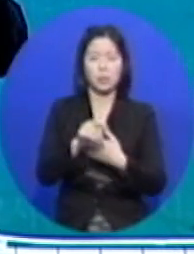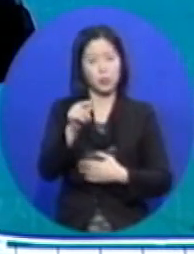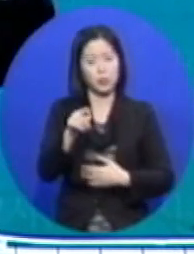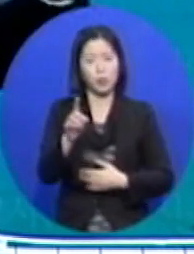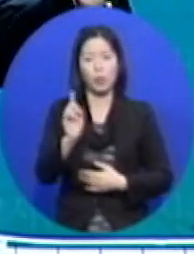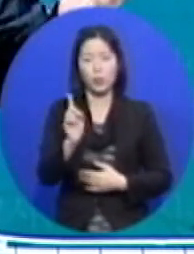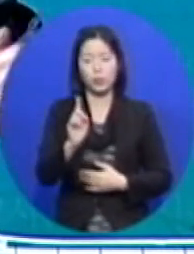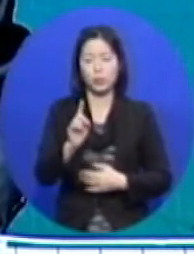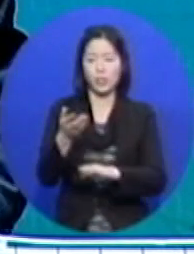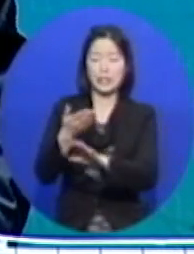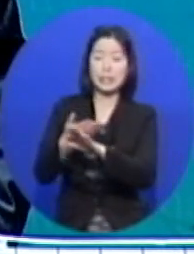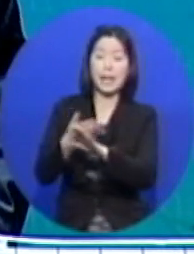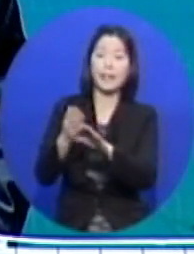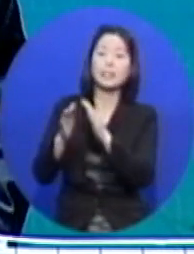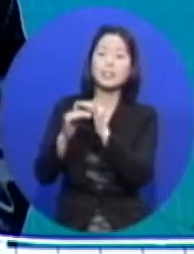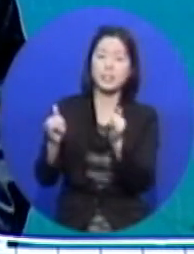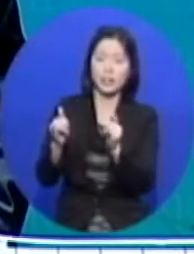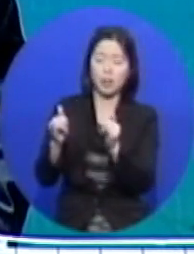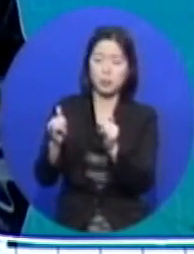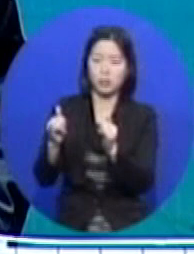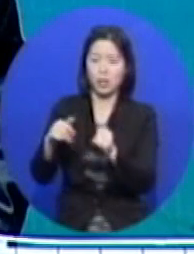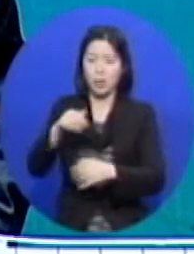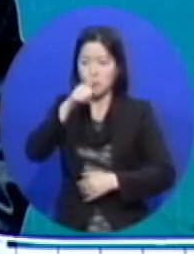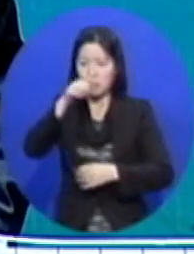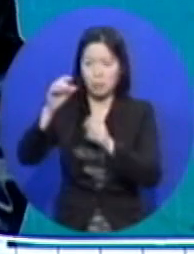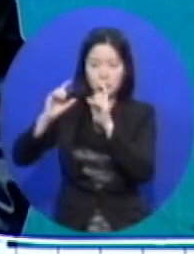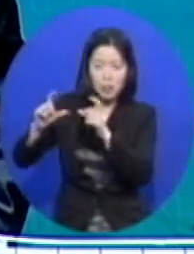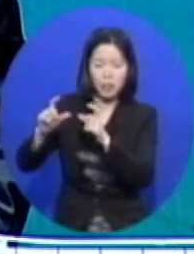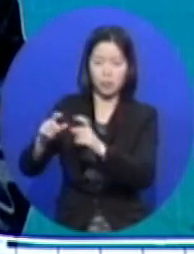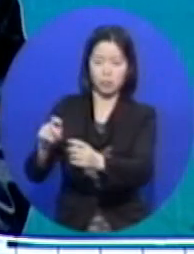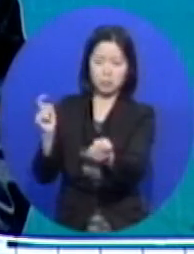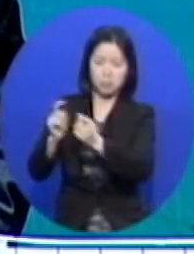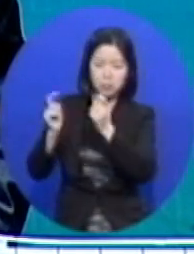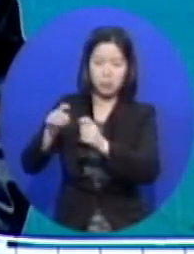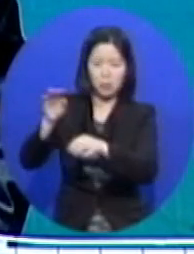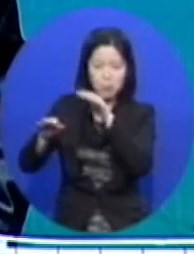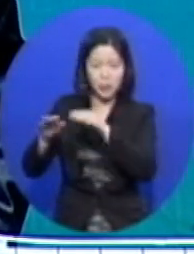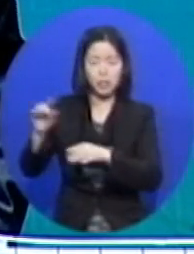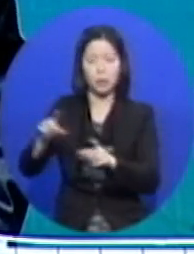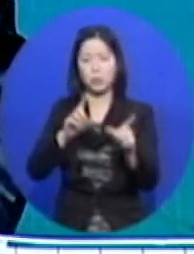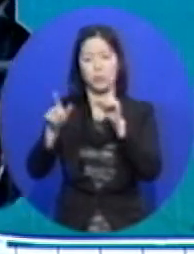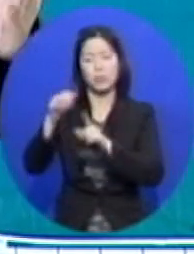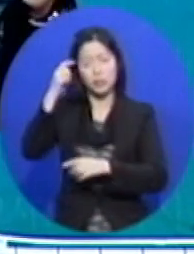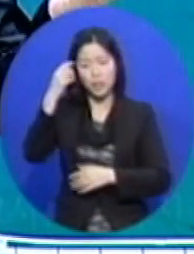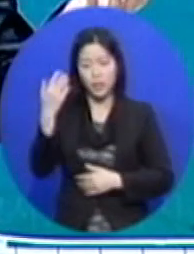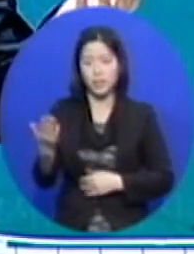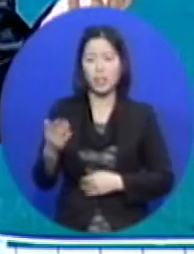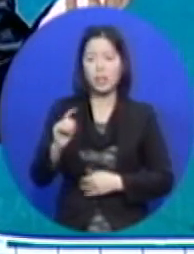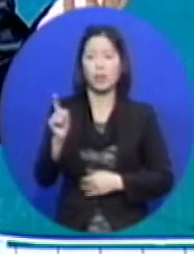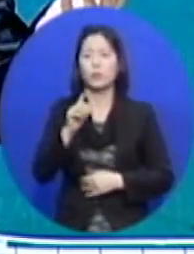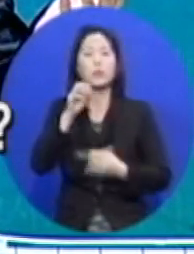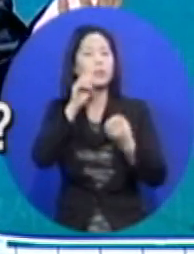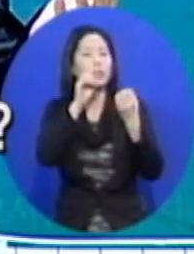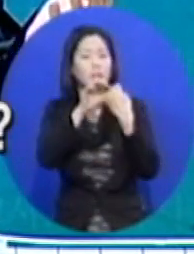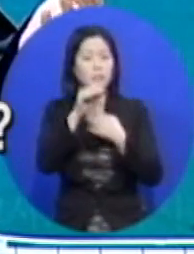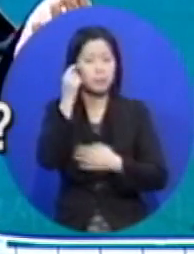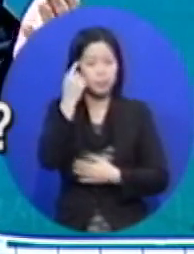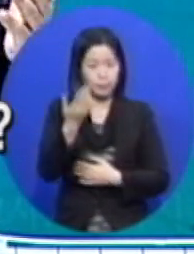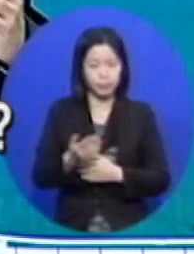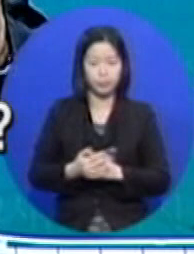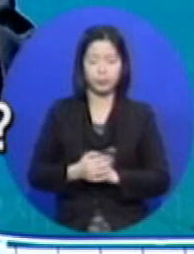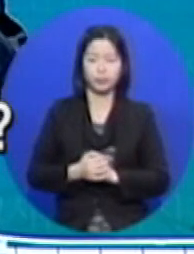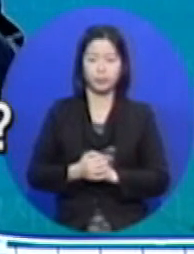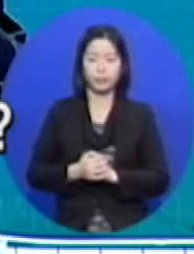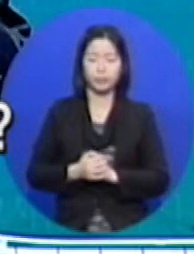어떻게 다른 사람에 대해서는 그렇게 정죄하고 판단하고 싸우고 살았느냐 모두 게 대답을 하실 거에요